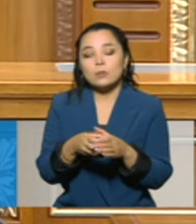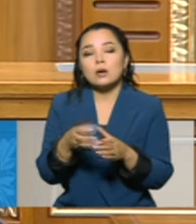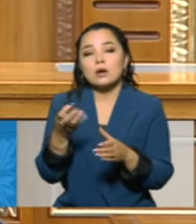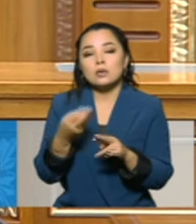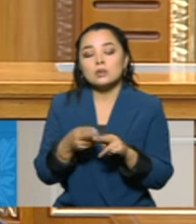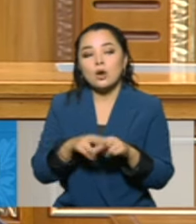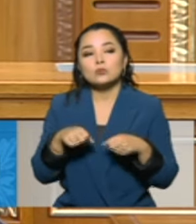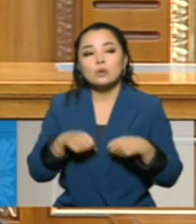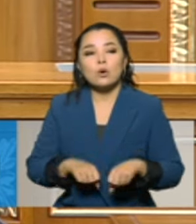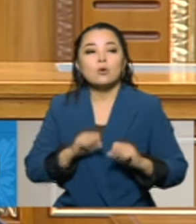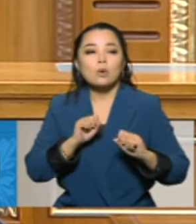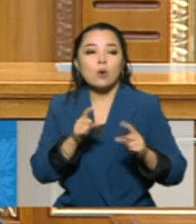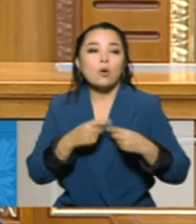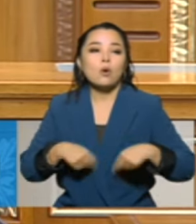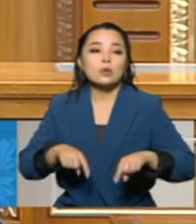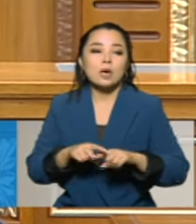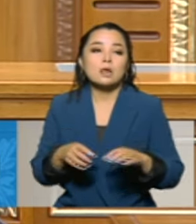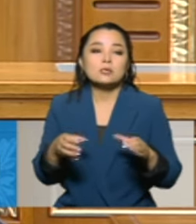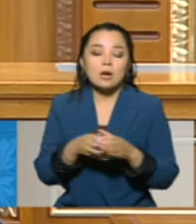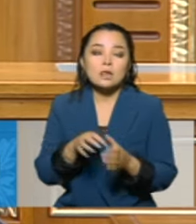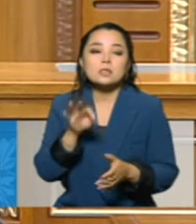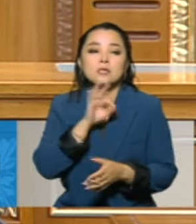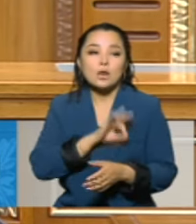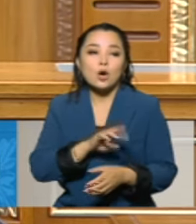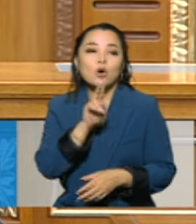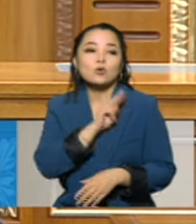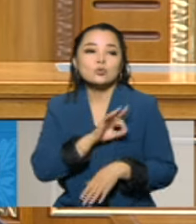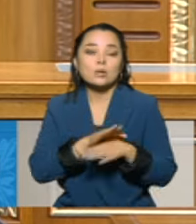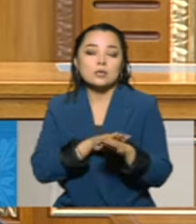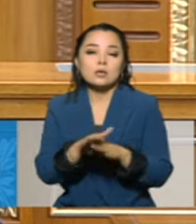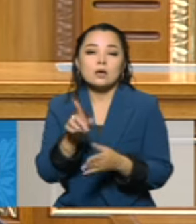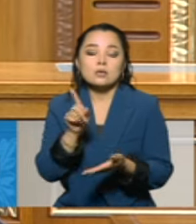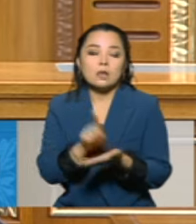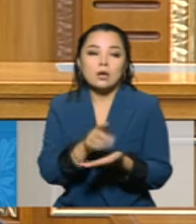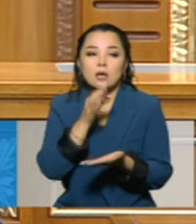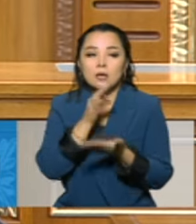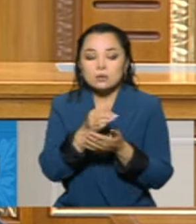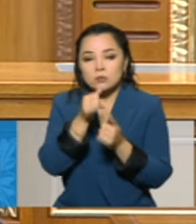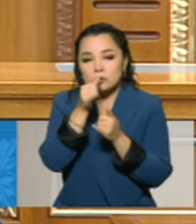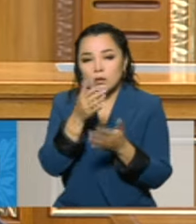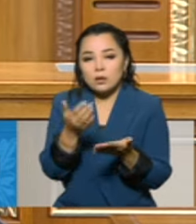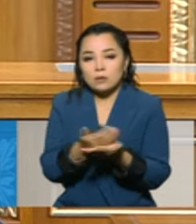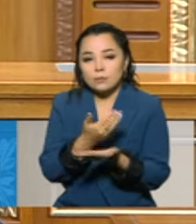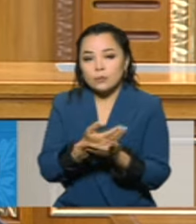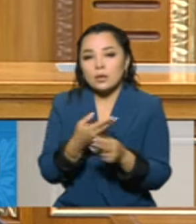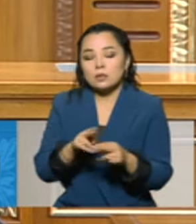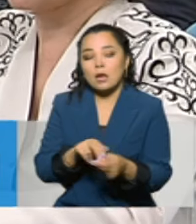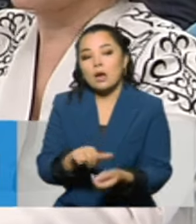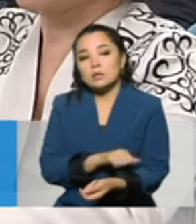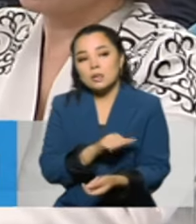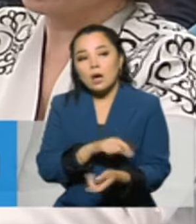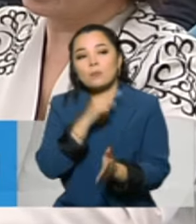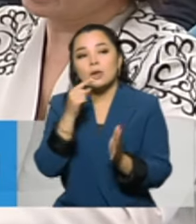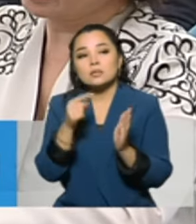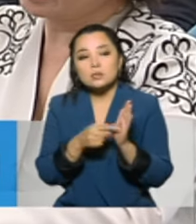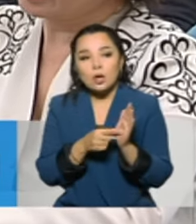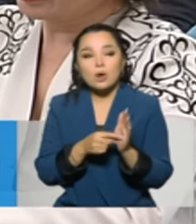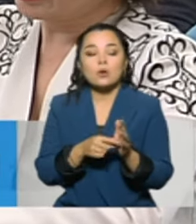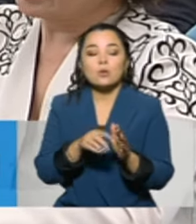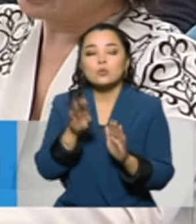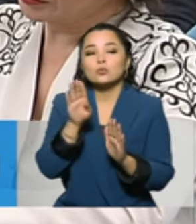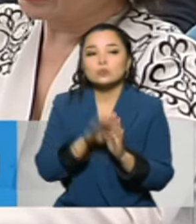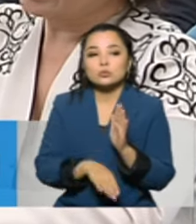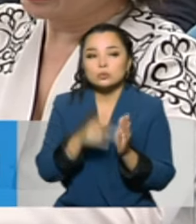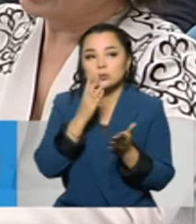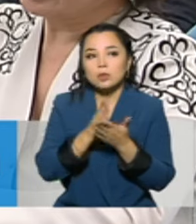әсіресе құқық қорғау органдары тиімді жұмыс істеп жатыр деп айта алмаймыз. Есірткі мәселесі ұшығып